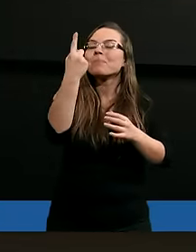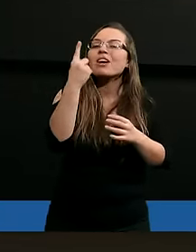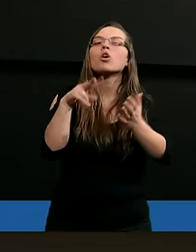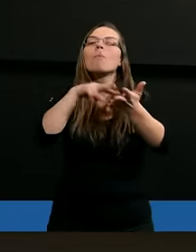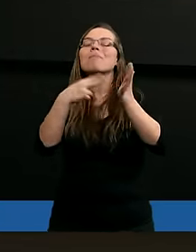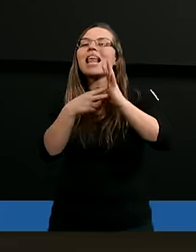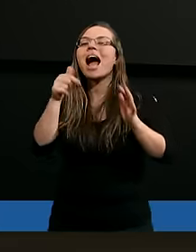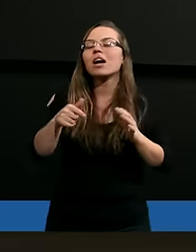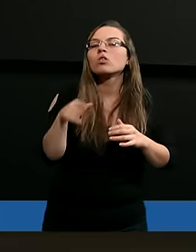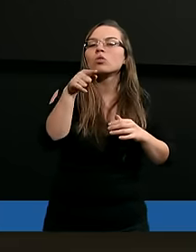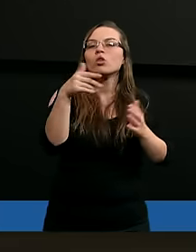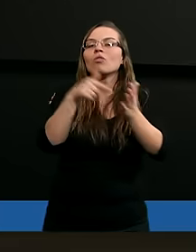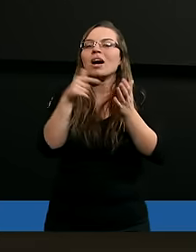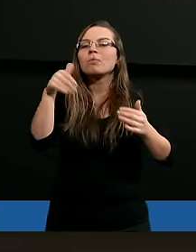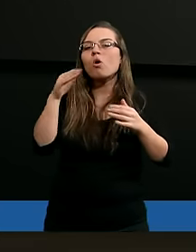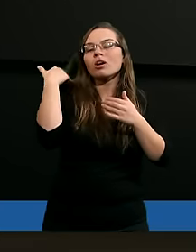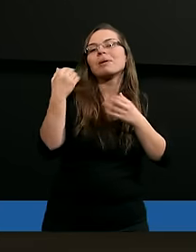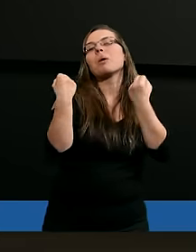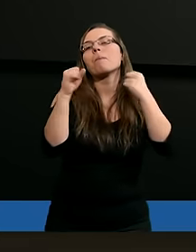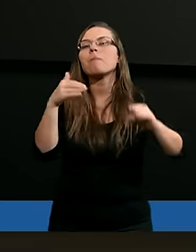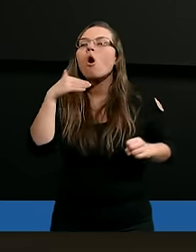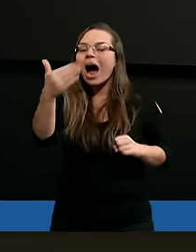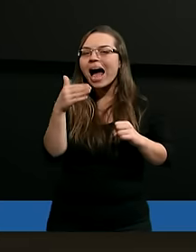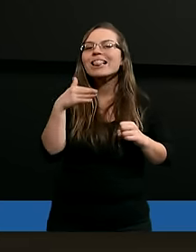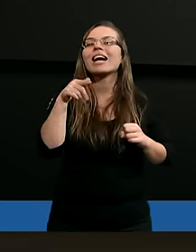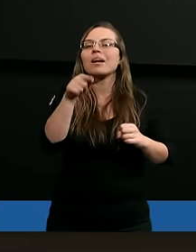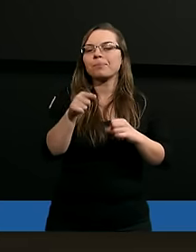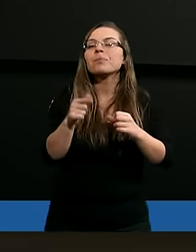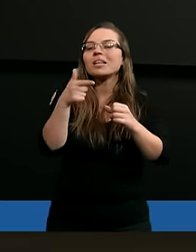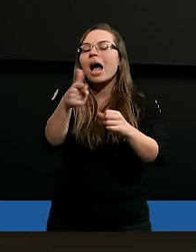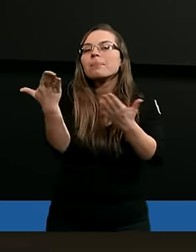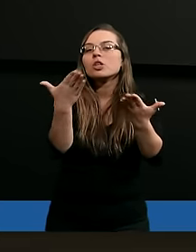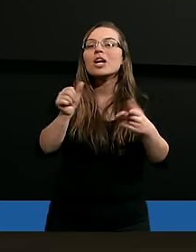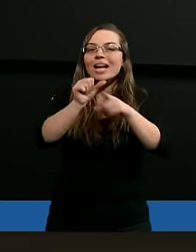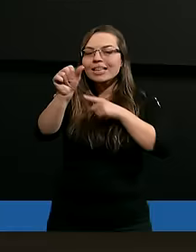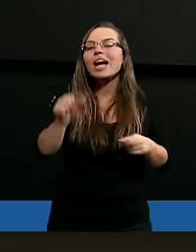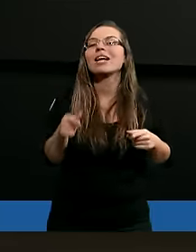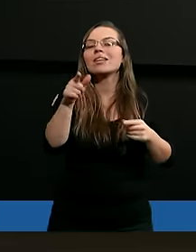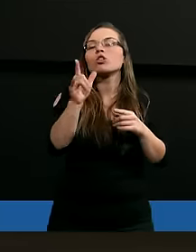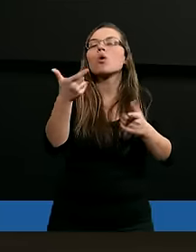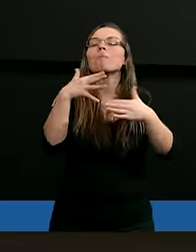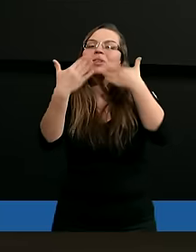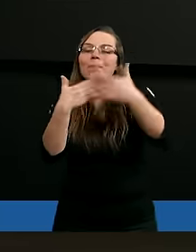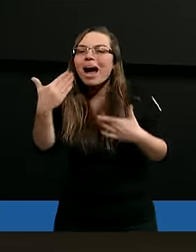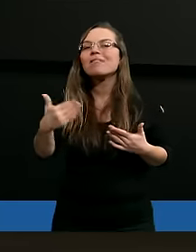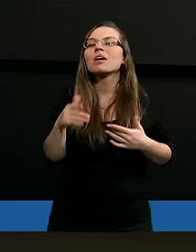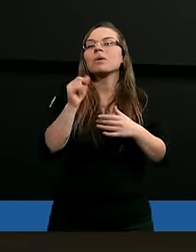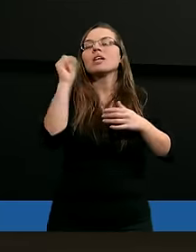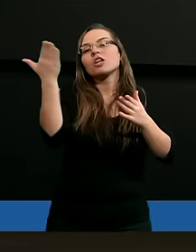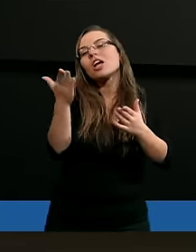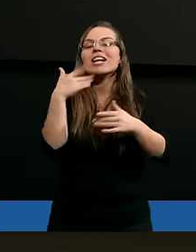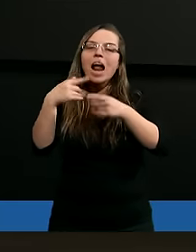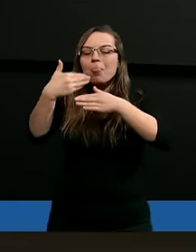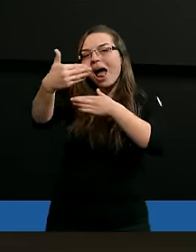planu, bo każdy może być bohaterem wiary tam, gdzie jest i może zostać misjonarzem gdzieś